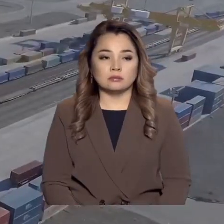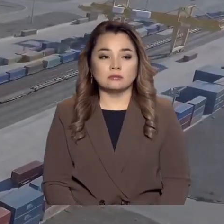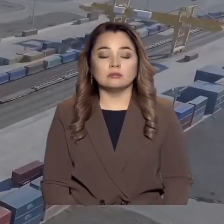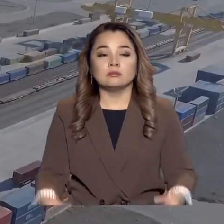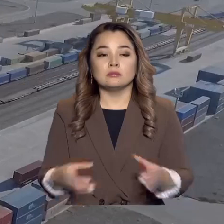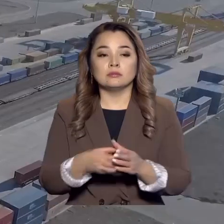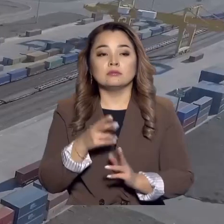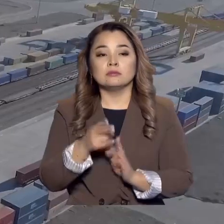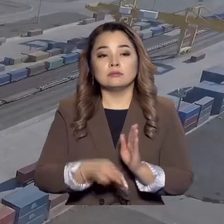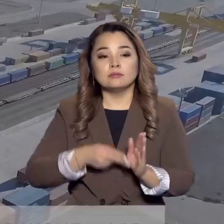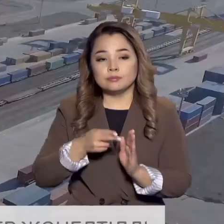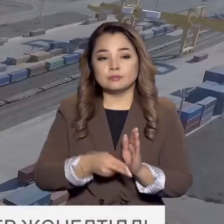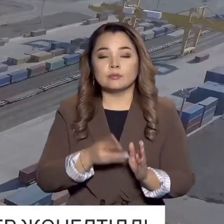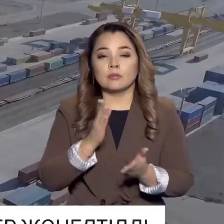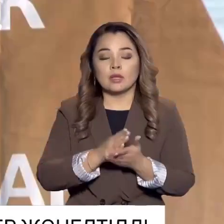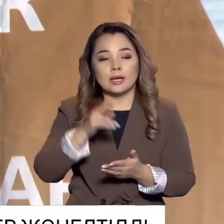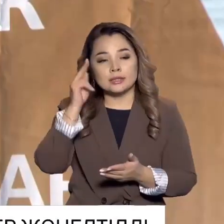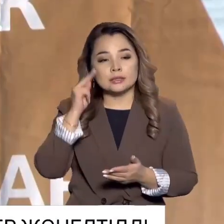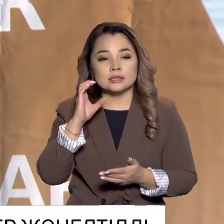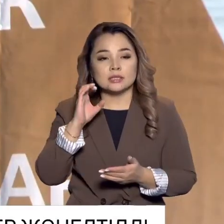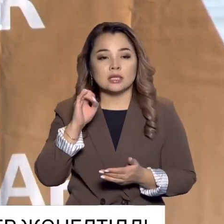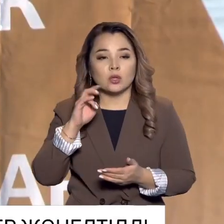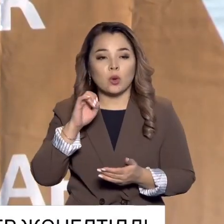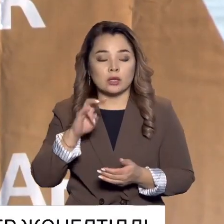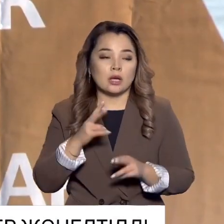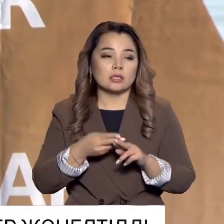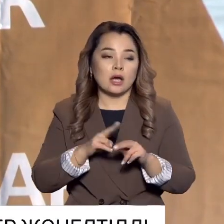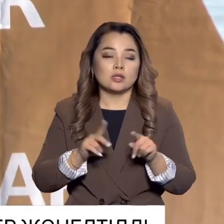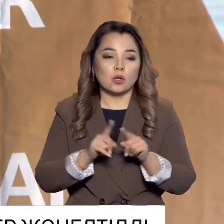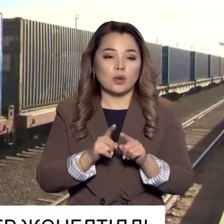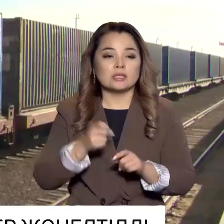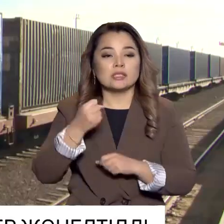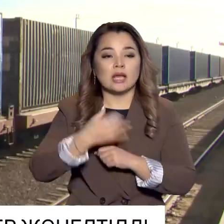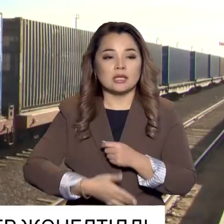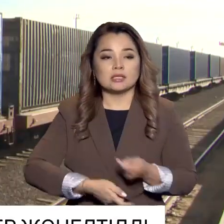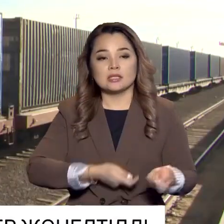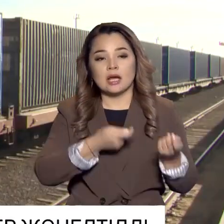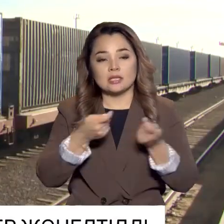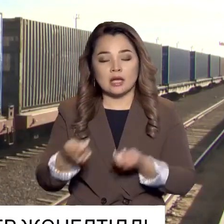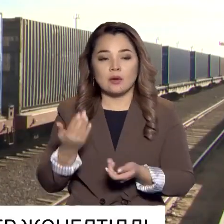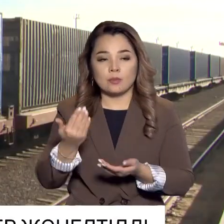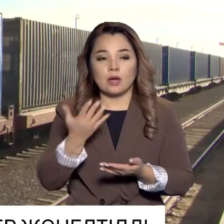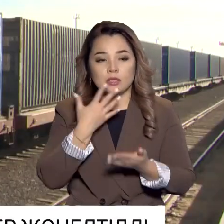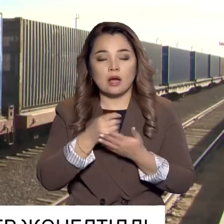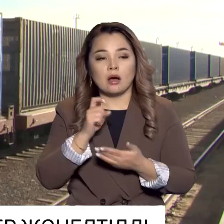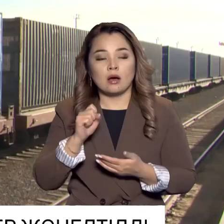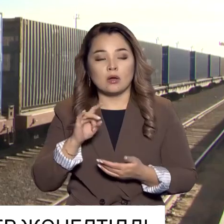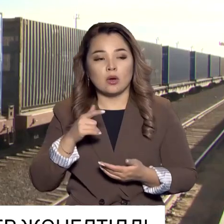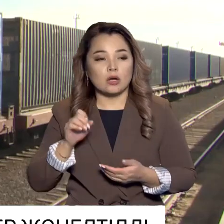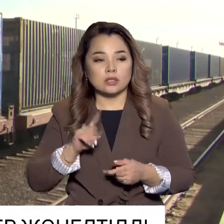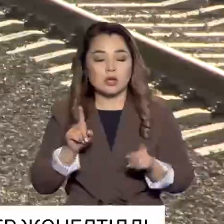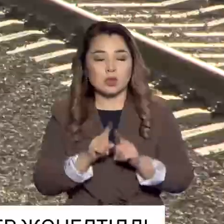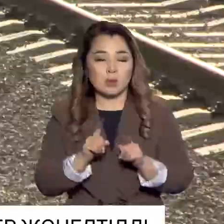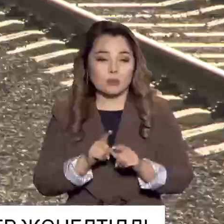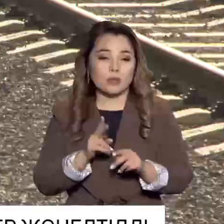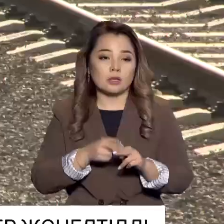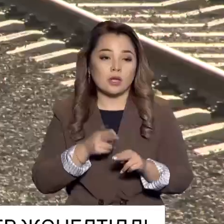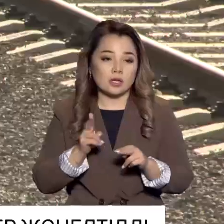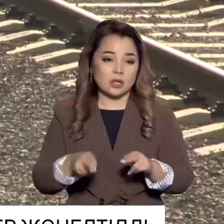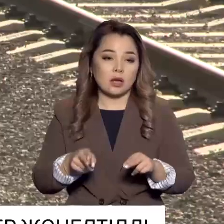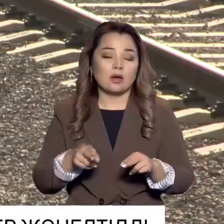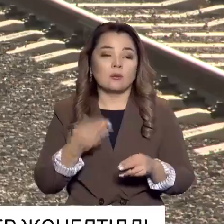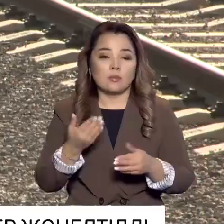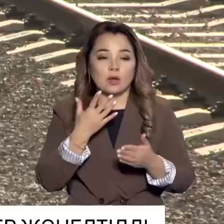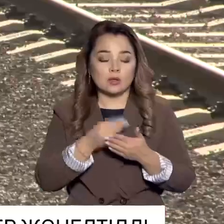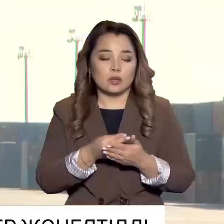Транзиттік пойыз миллионшы контейнерді Қытайдың Сиян қаласынан Алтынкөл станциясына жеткізді. KTZ-и Харгос Гейтуэй құрлық портында теміржол көлігі